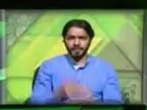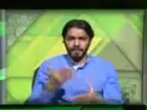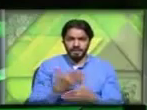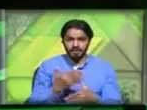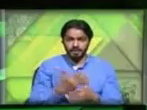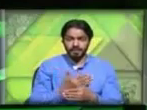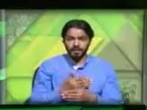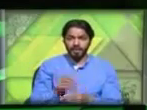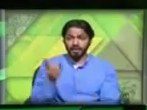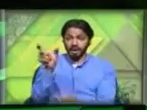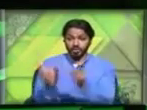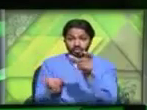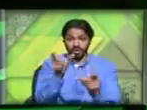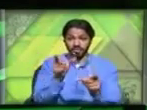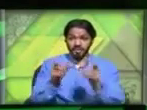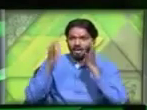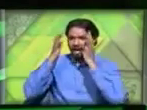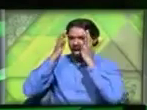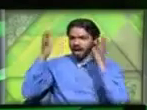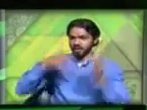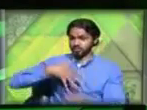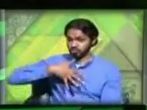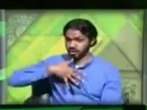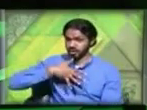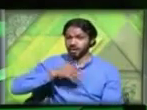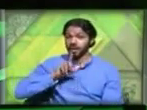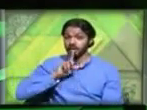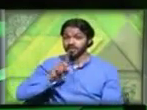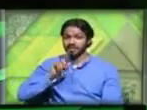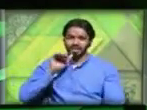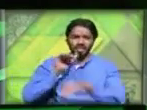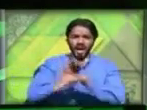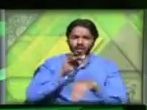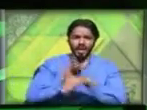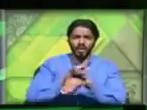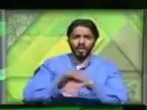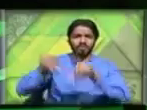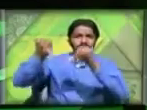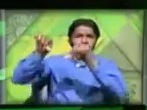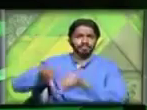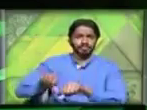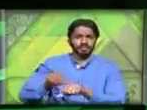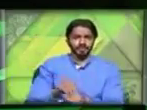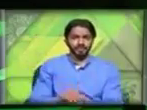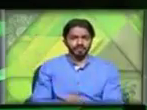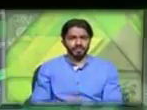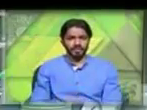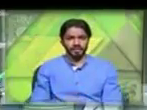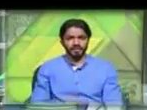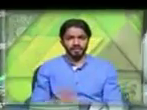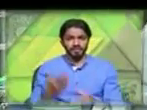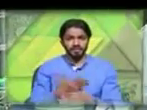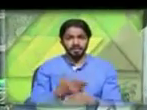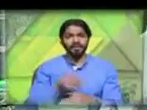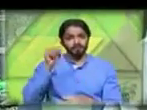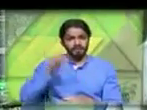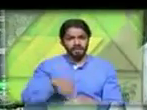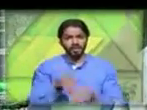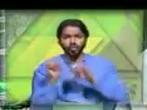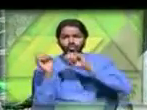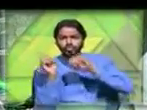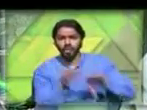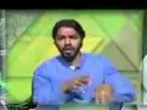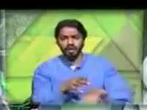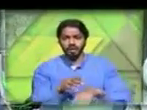قلت: فهل بعد ذلك الخير، أي الذي شابه الدخن، من شر يا رسول الله؟ قال: نعم. سلم يا رب. دعاة